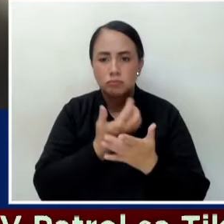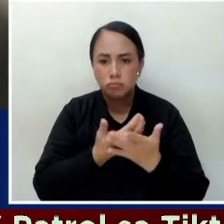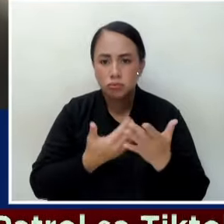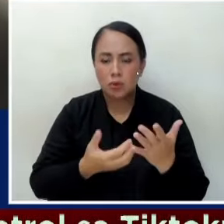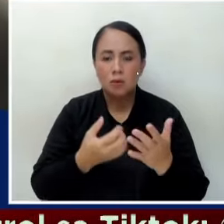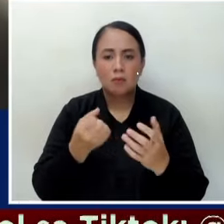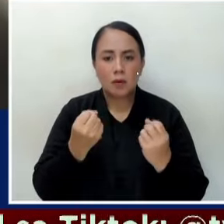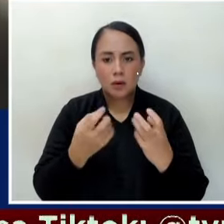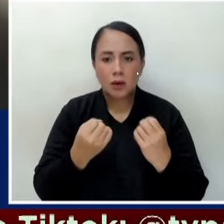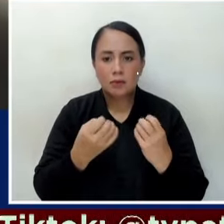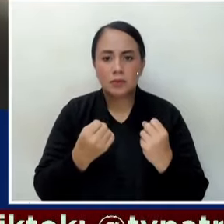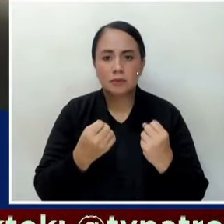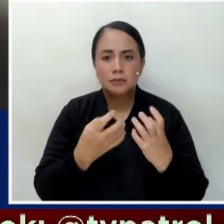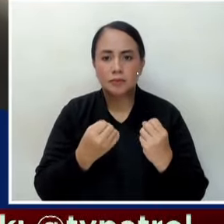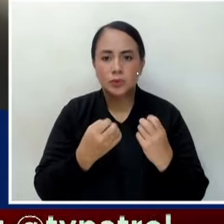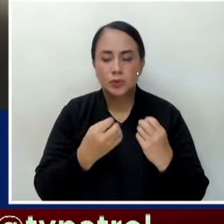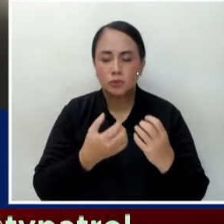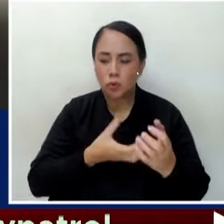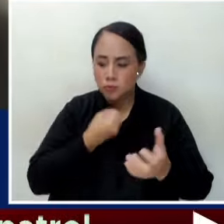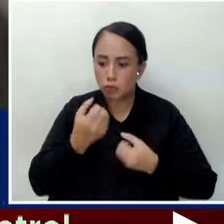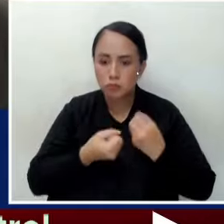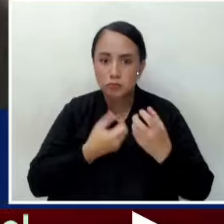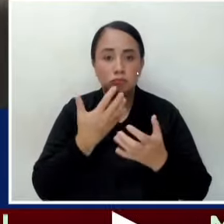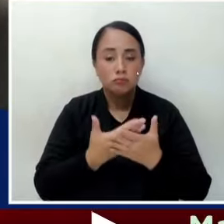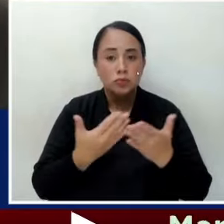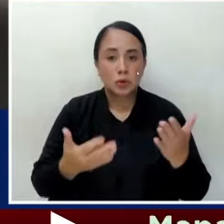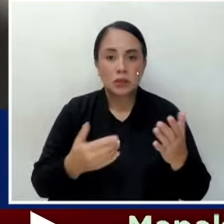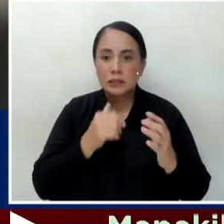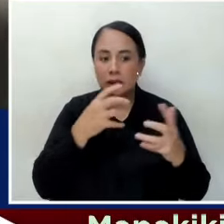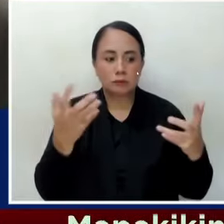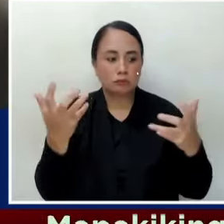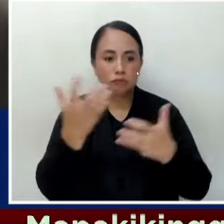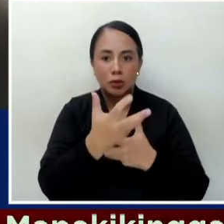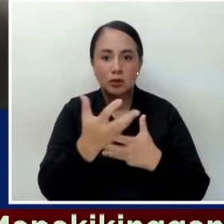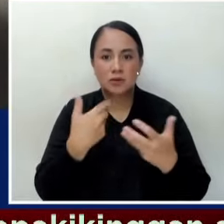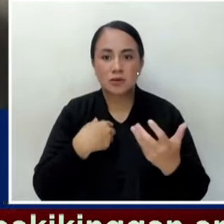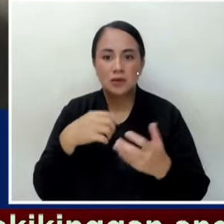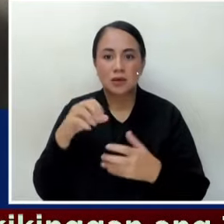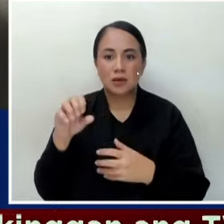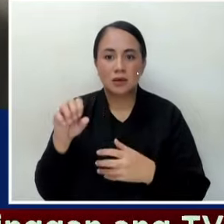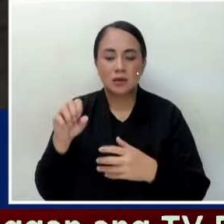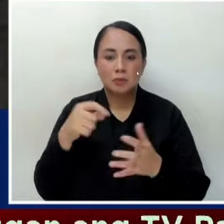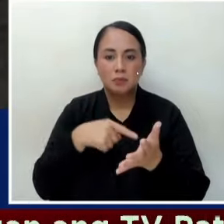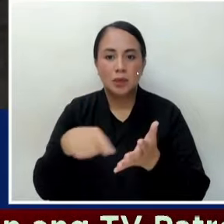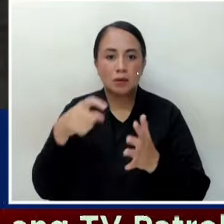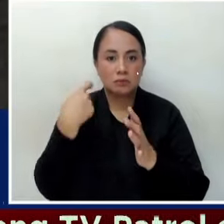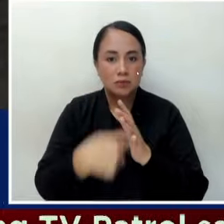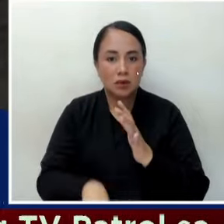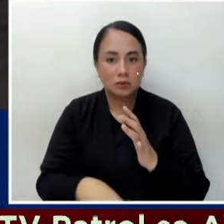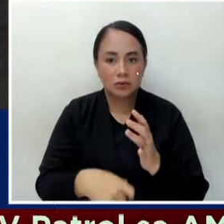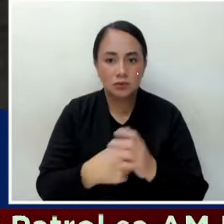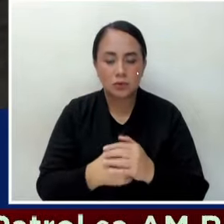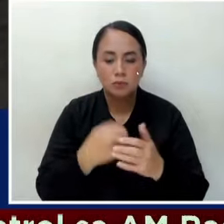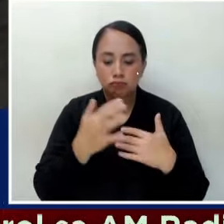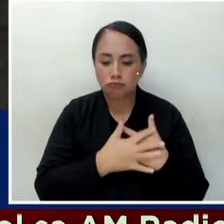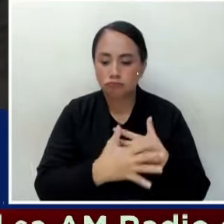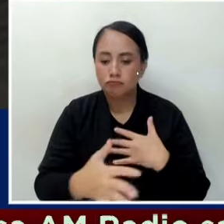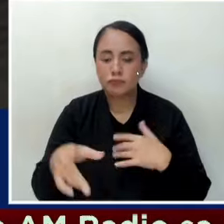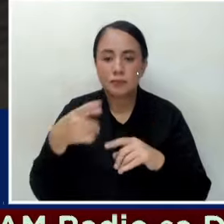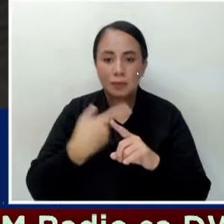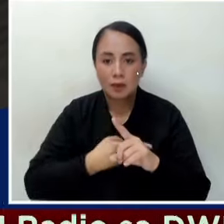mga ari-arian na hindi nagtutugma doon sa kanyang binayarang taxes. In the coming months